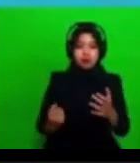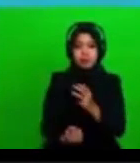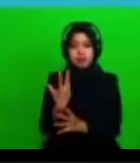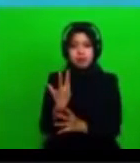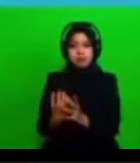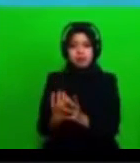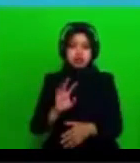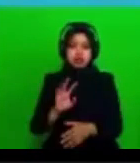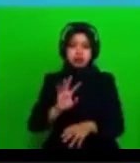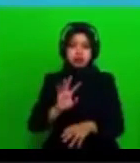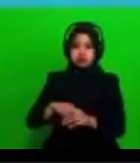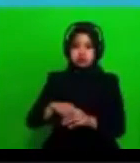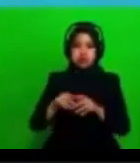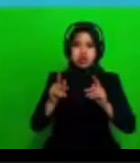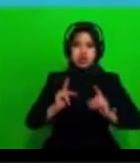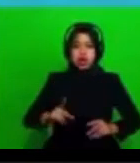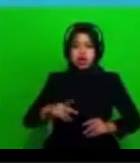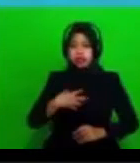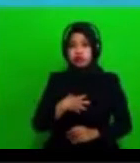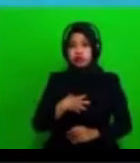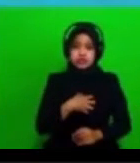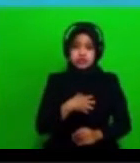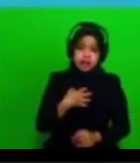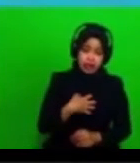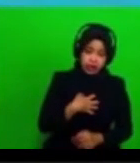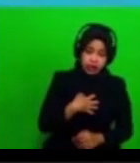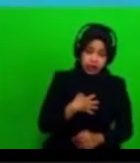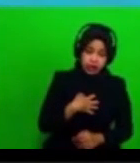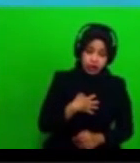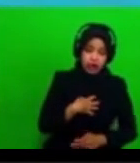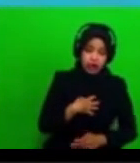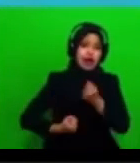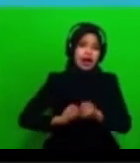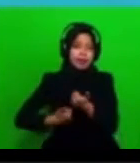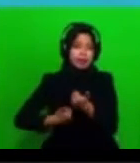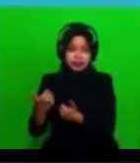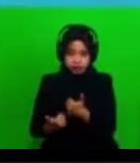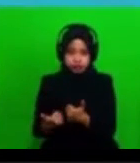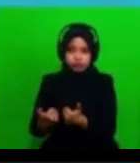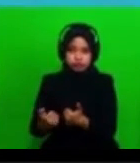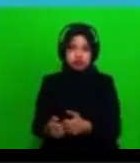holistik, termasuk pengembangan karakter, soft skills, partisipasi aktif,